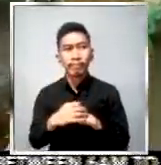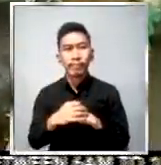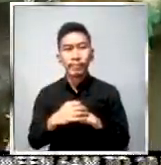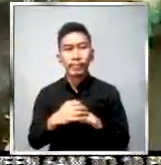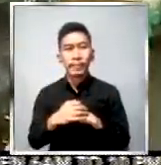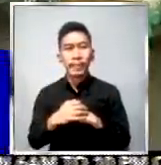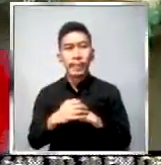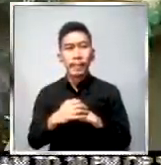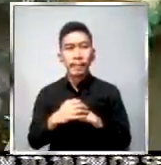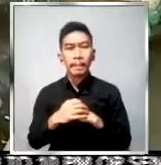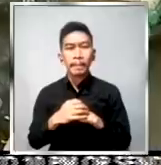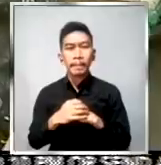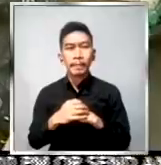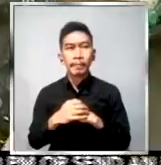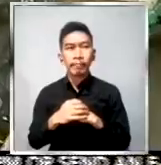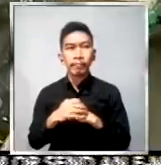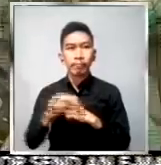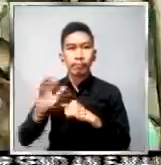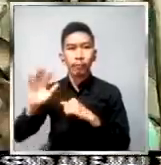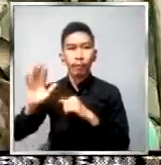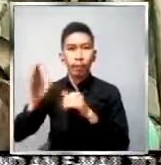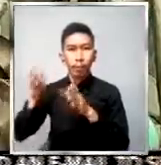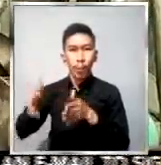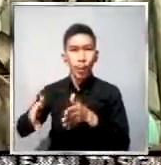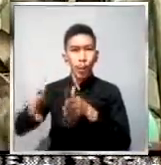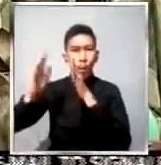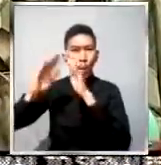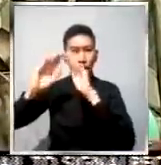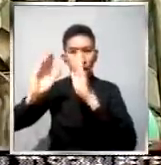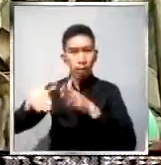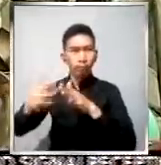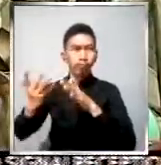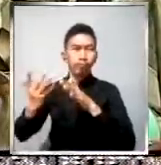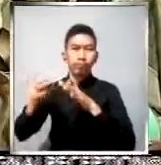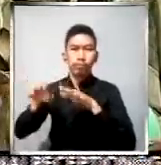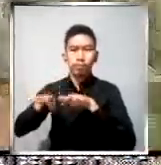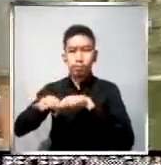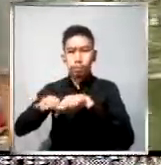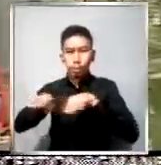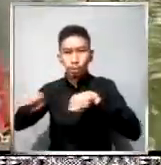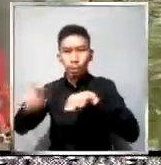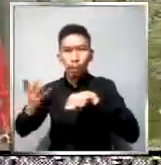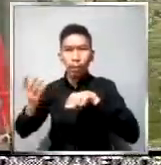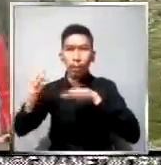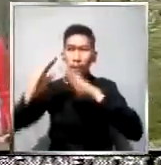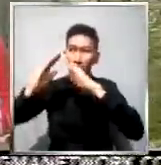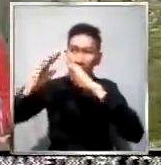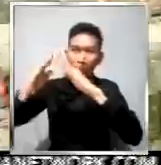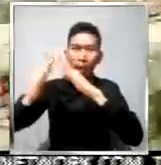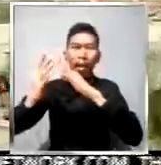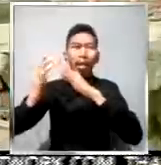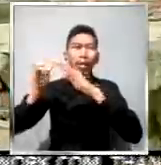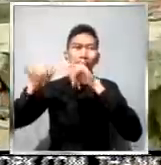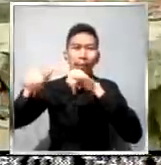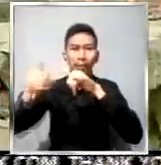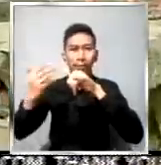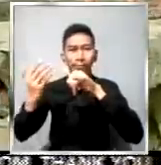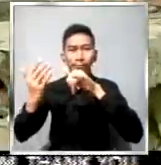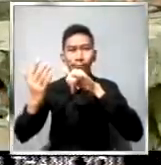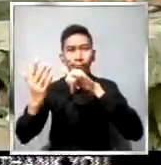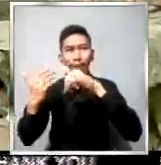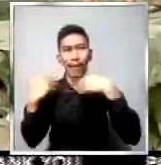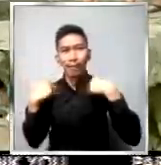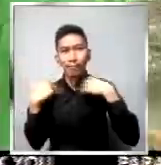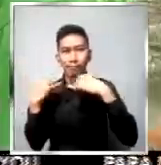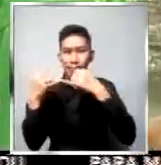Sahig at bubong na lang ang natira sa bahay na ito ni Michael nang humupang malalaking alon kaninang umaga. Tali na lang ang nagsalba para hindi ito tuloy ang anurin sa